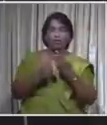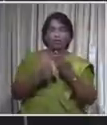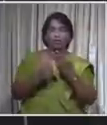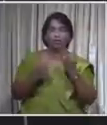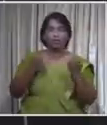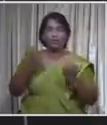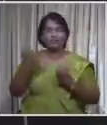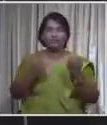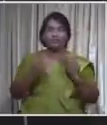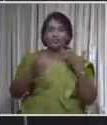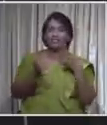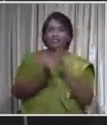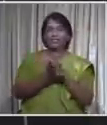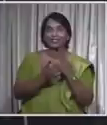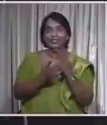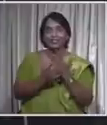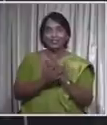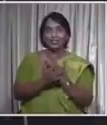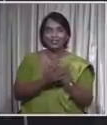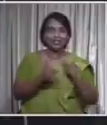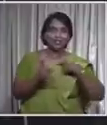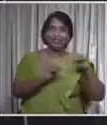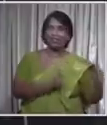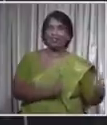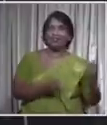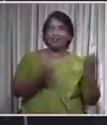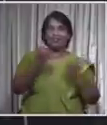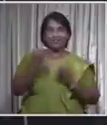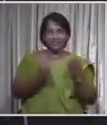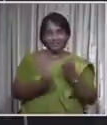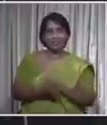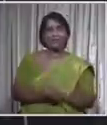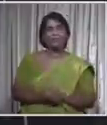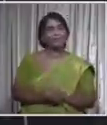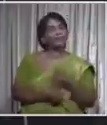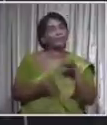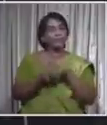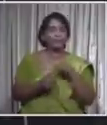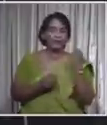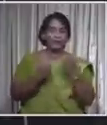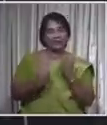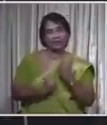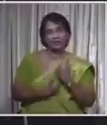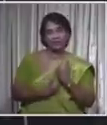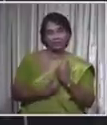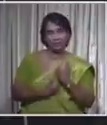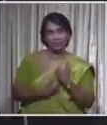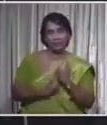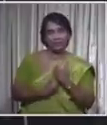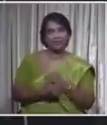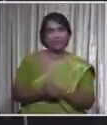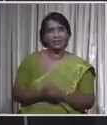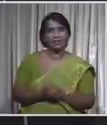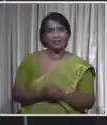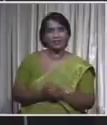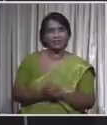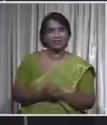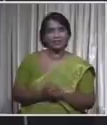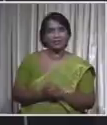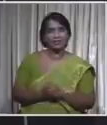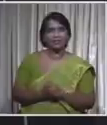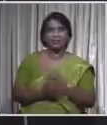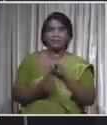යන්නේ තව එකෙක් එහා පැත්තෙන් තියාගෙන අන්න ඒ වගේ ඒවා තමයි මට තියෙන්නේ හරි